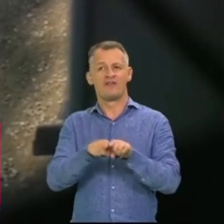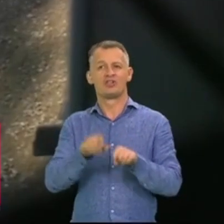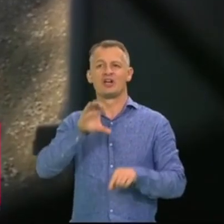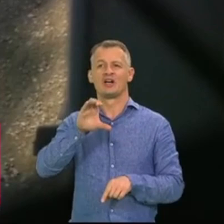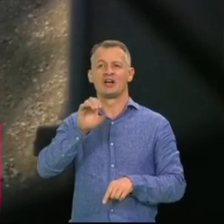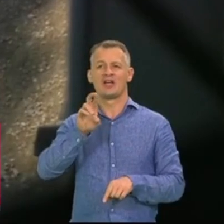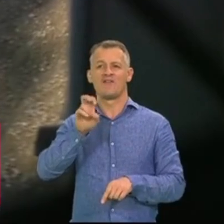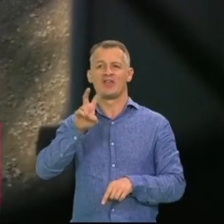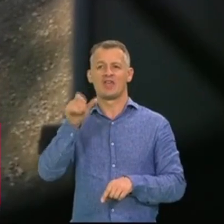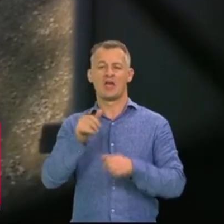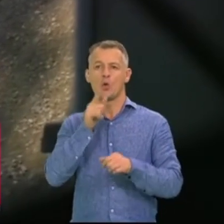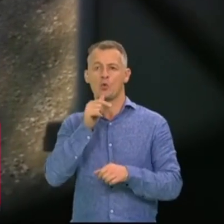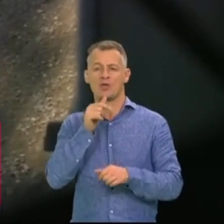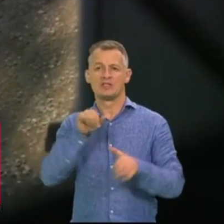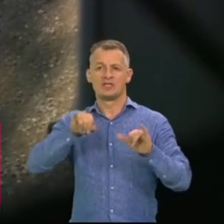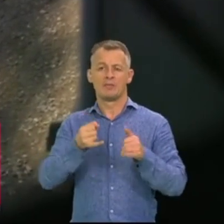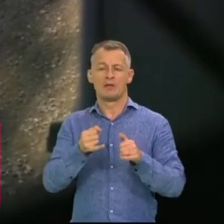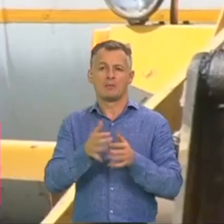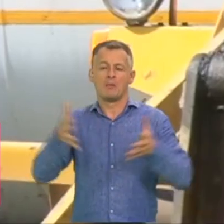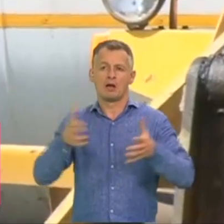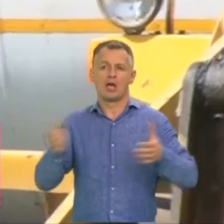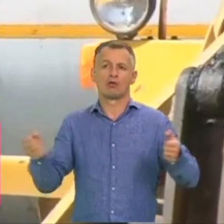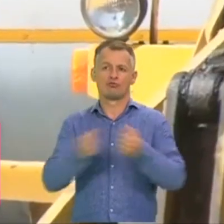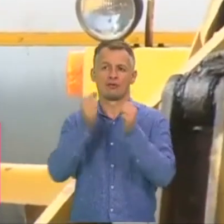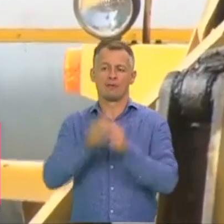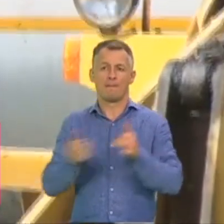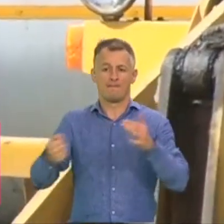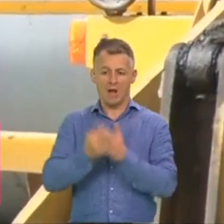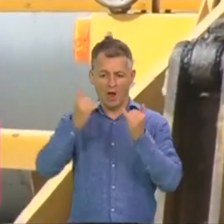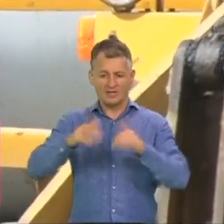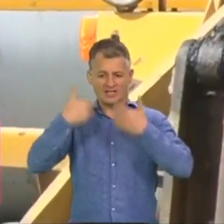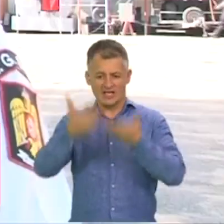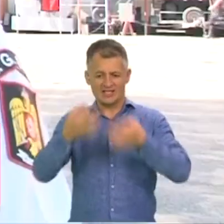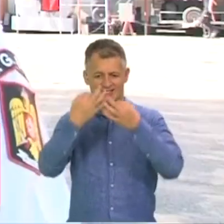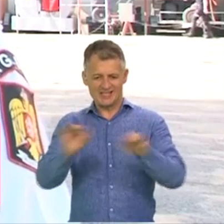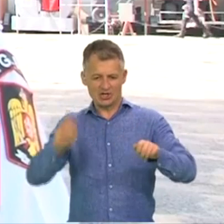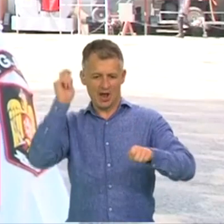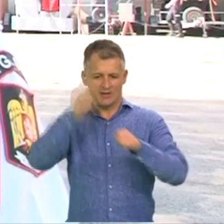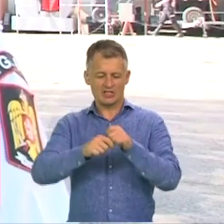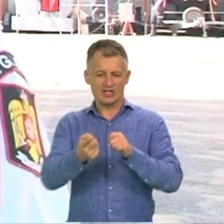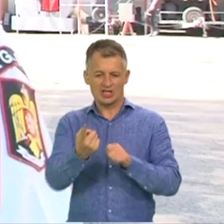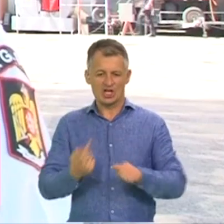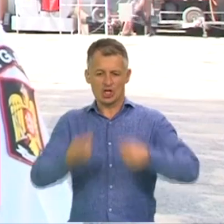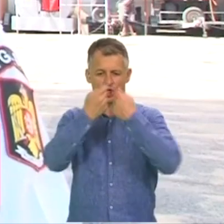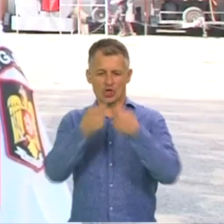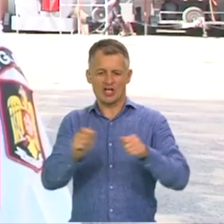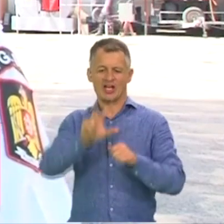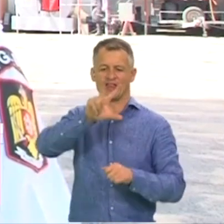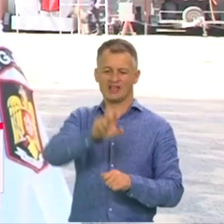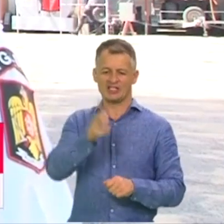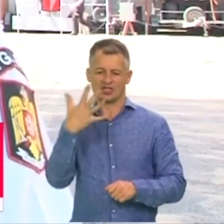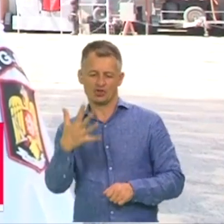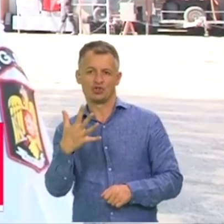la Crevedia, acolo unde a fost marea tragedie. Până în prezent au fost date 10 amenzi. Din totalul celor 35